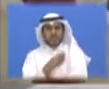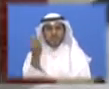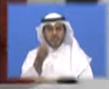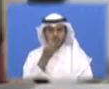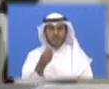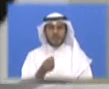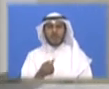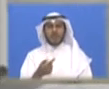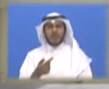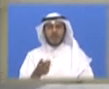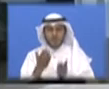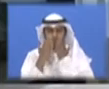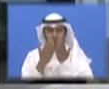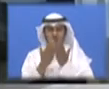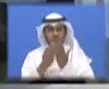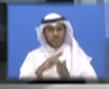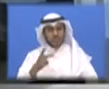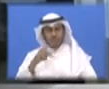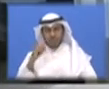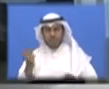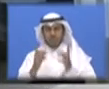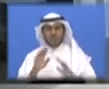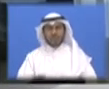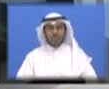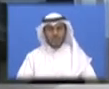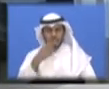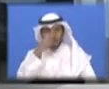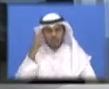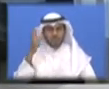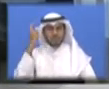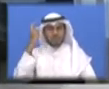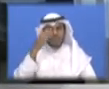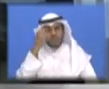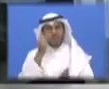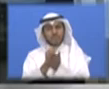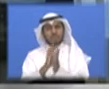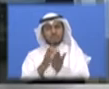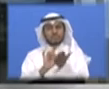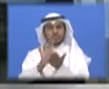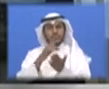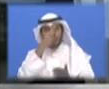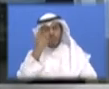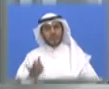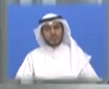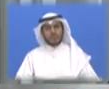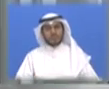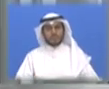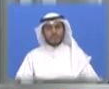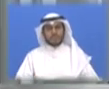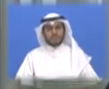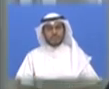سياحية، وهو ما دعا موظف الهجرة لرفض دخول بعض الحالات وطلب مغادرة حالات أخرى. كثير